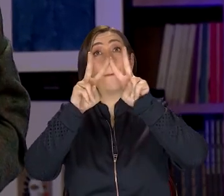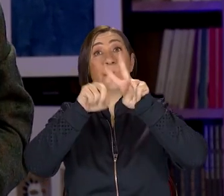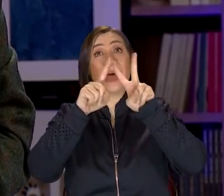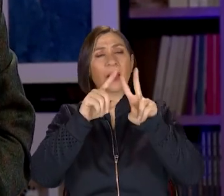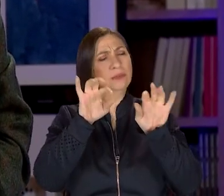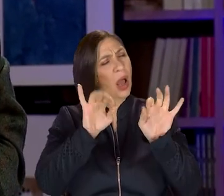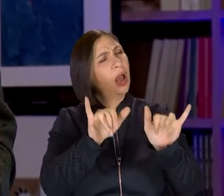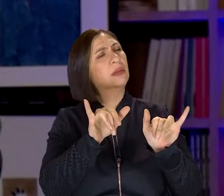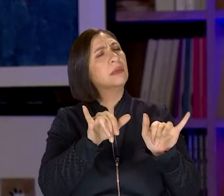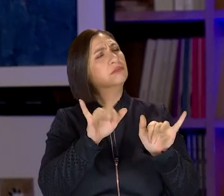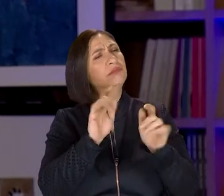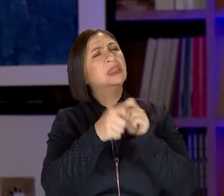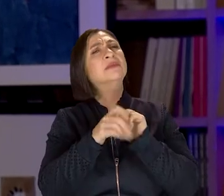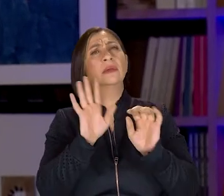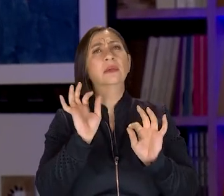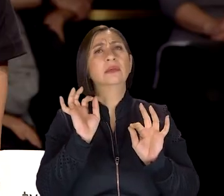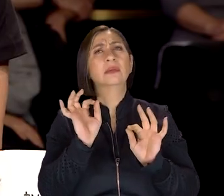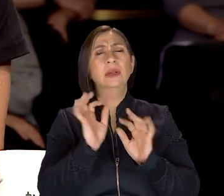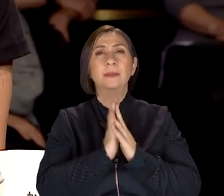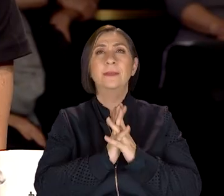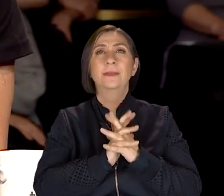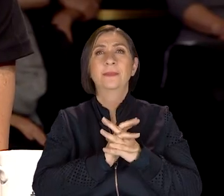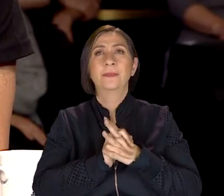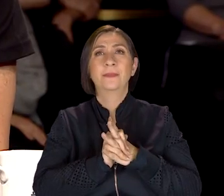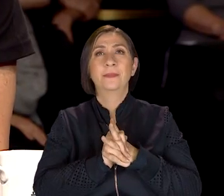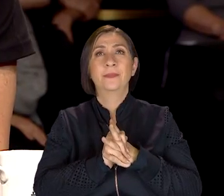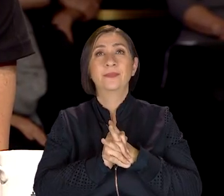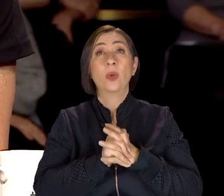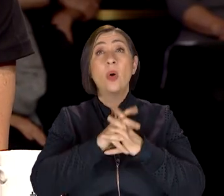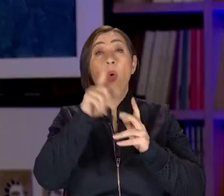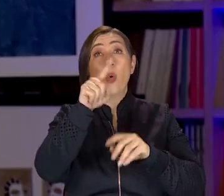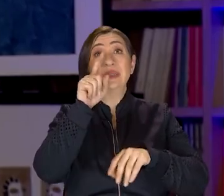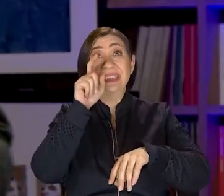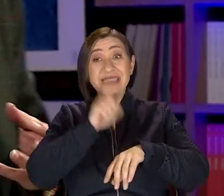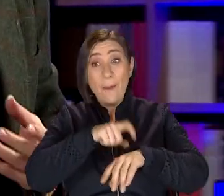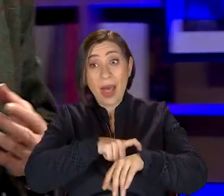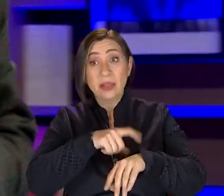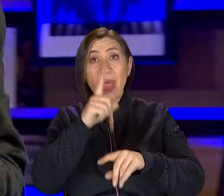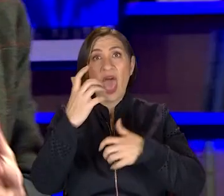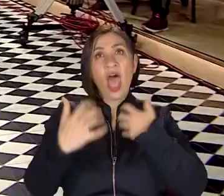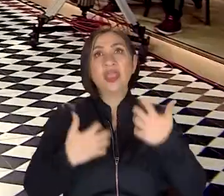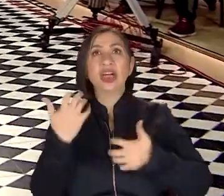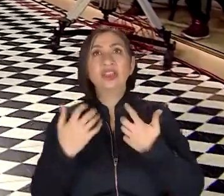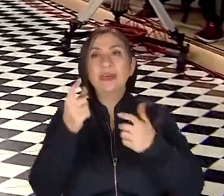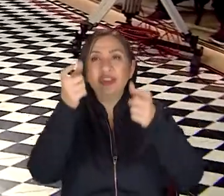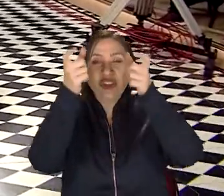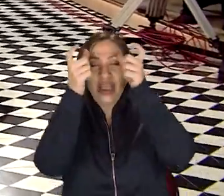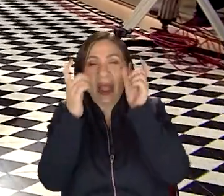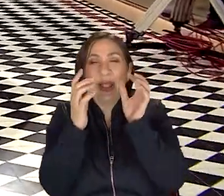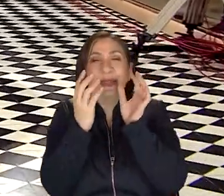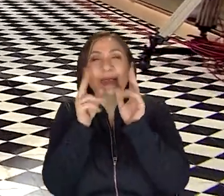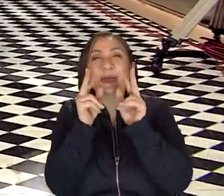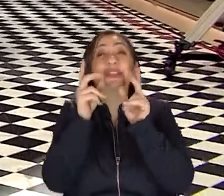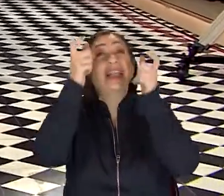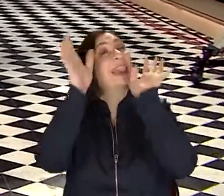hareket etmiyor. Şimdi de bakıyorum aynı şekilde duruyor. Ondan sonra o sırada bir enerji geliyor. Bir şeytan tüyü olan